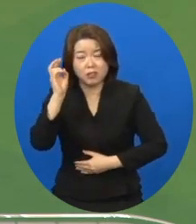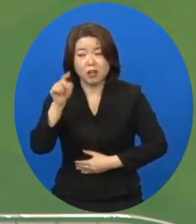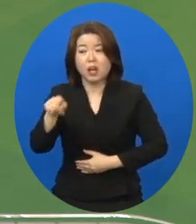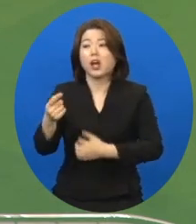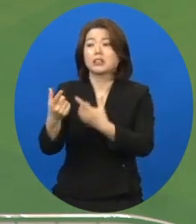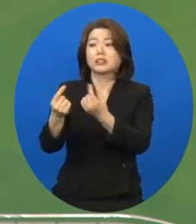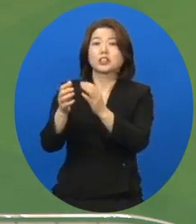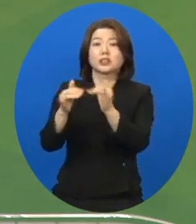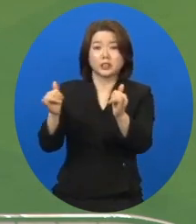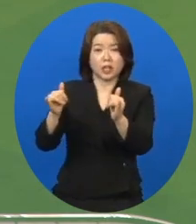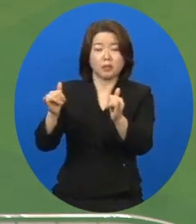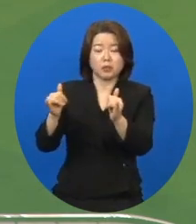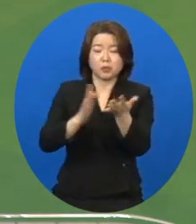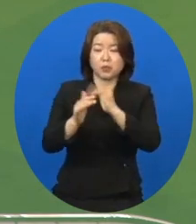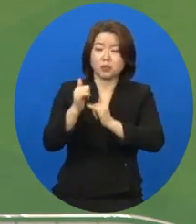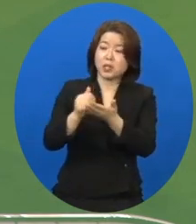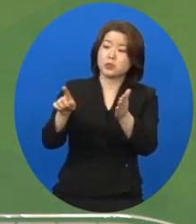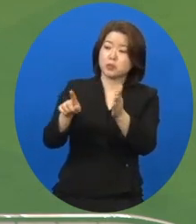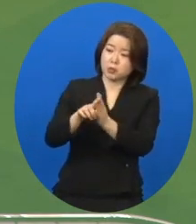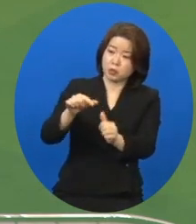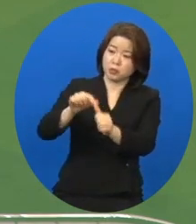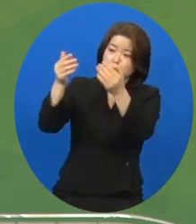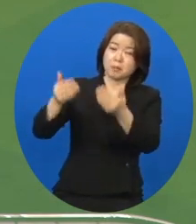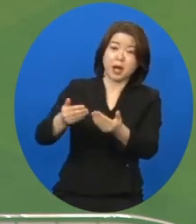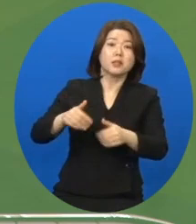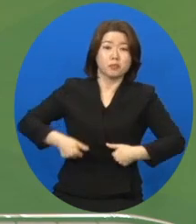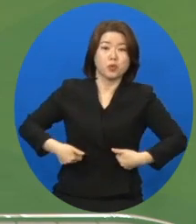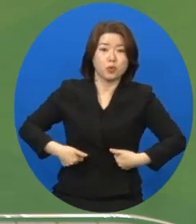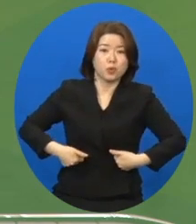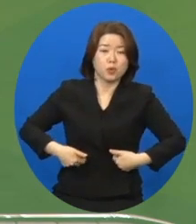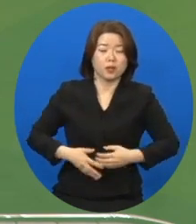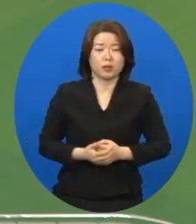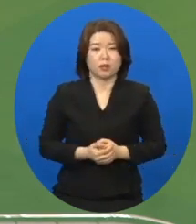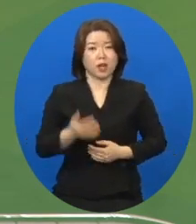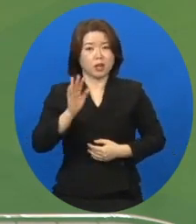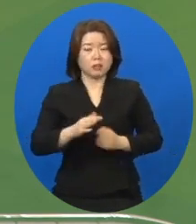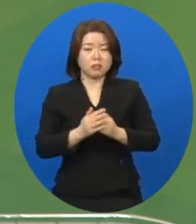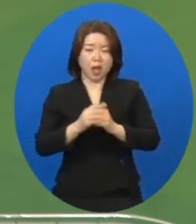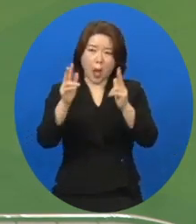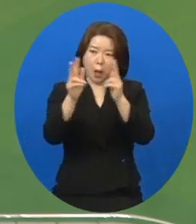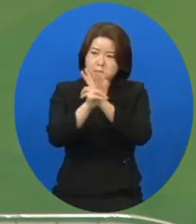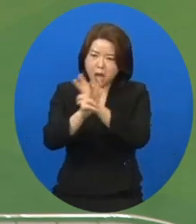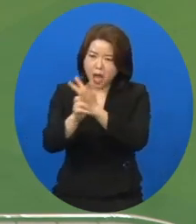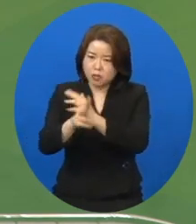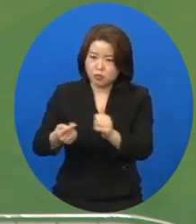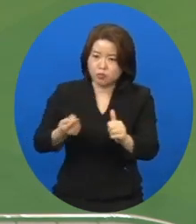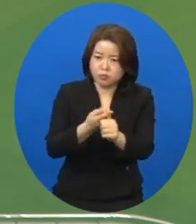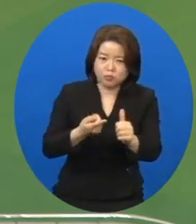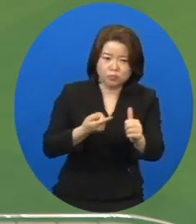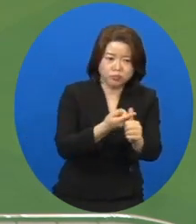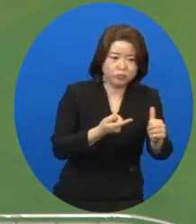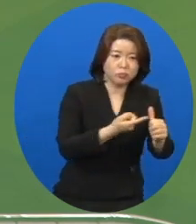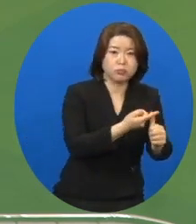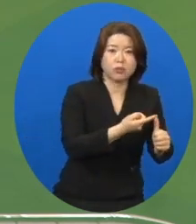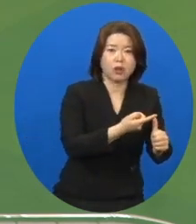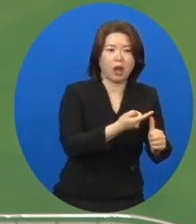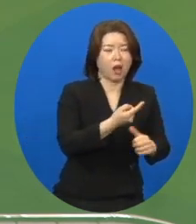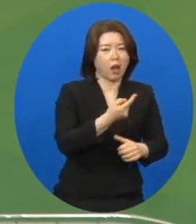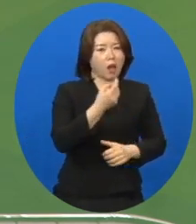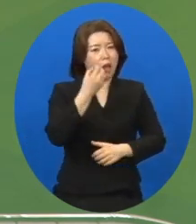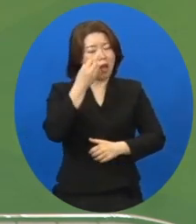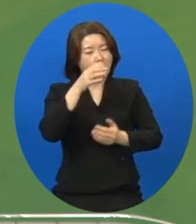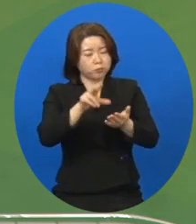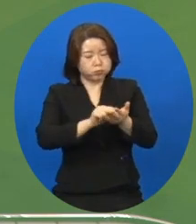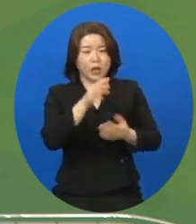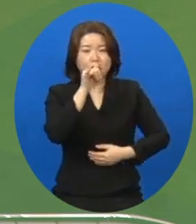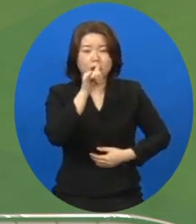사람도 예수 믿고 구원 받아야 되죠. 그런데 매주 죽이는 건 좀 문제가 있잖아요.